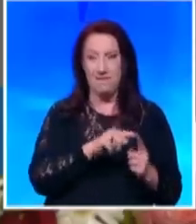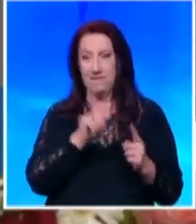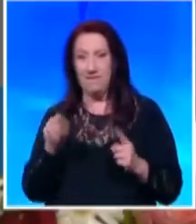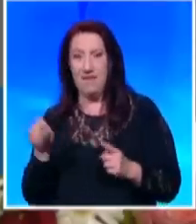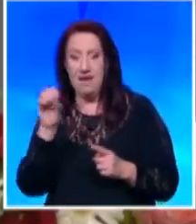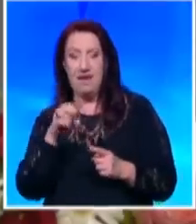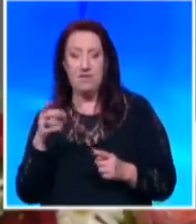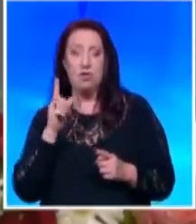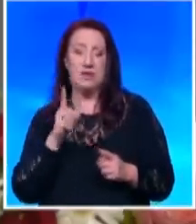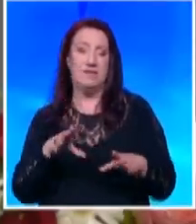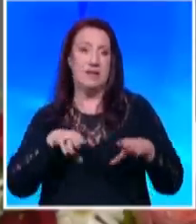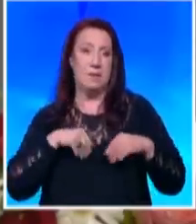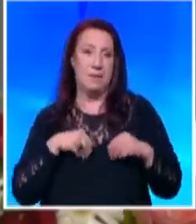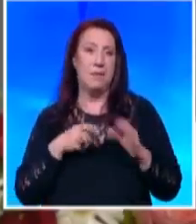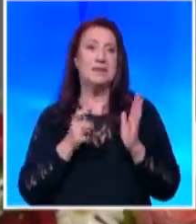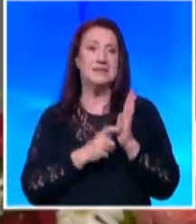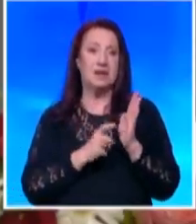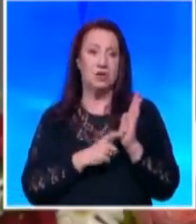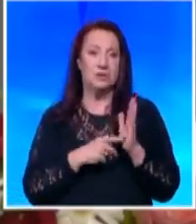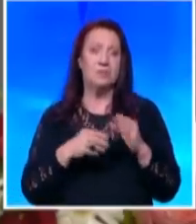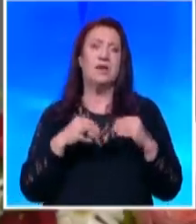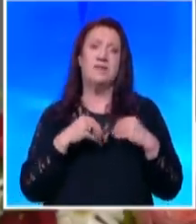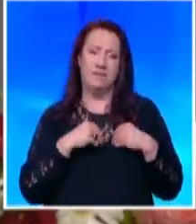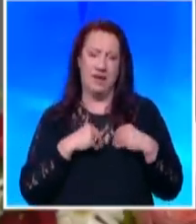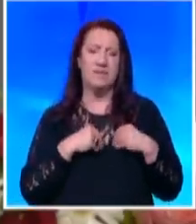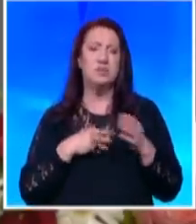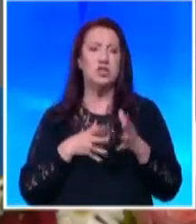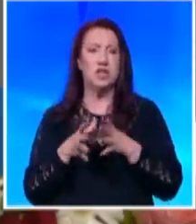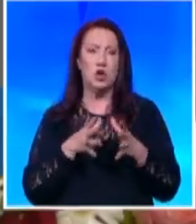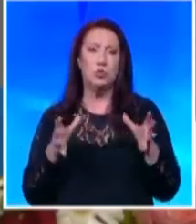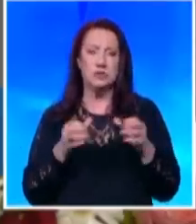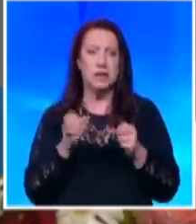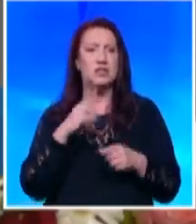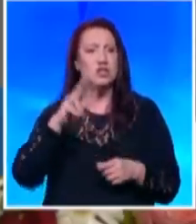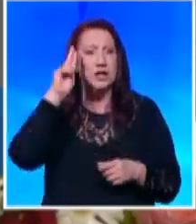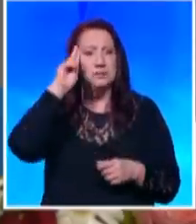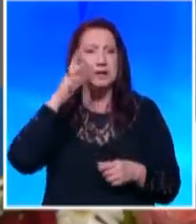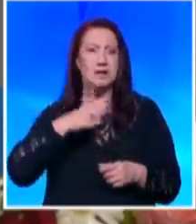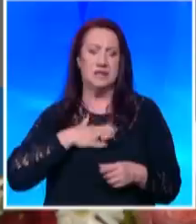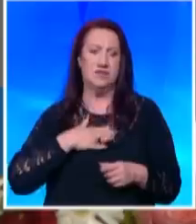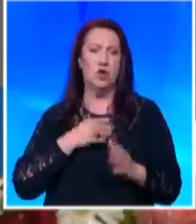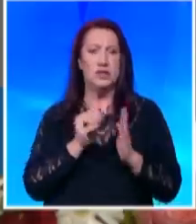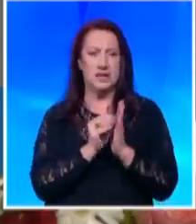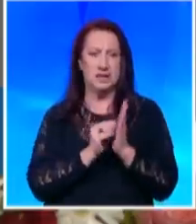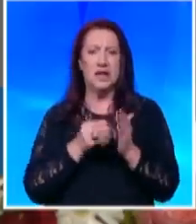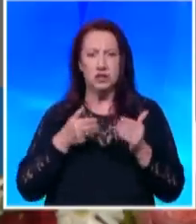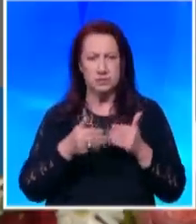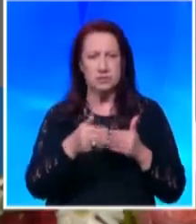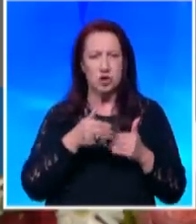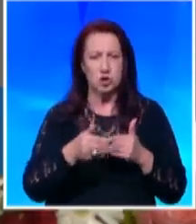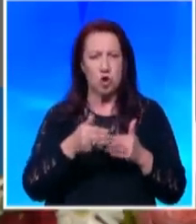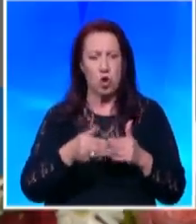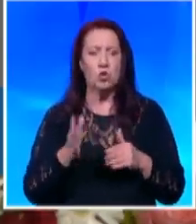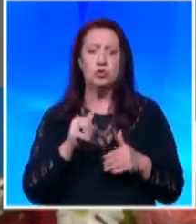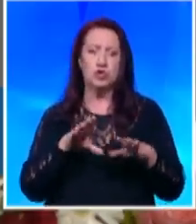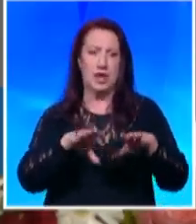Народното събрание ще изпълни своите ангажименти в скорошен порядък и ще приема